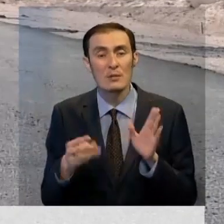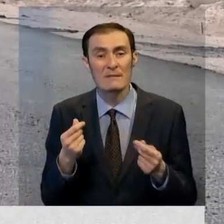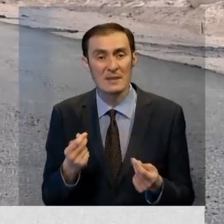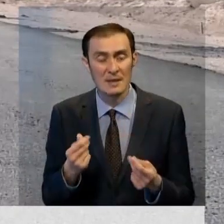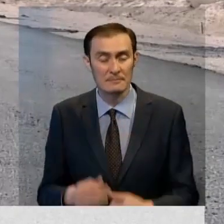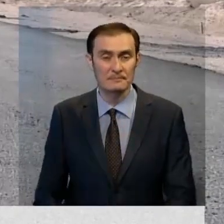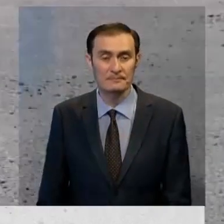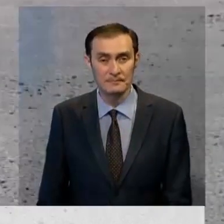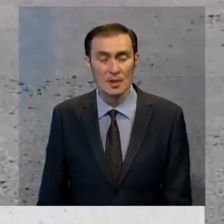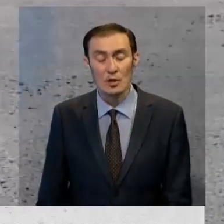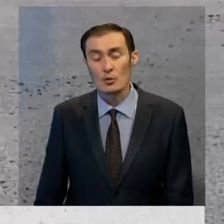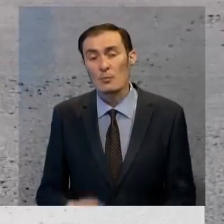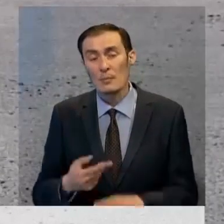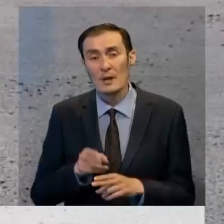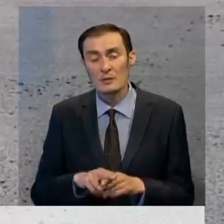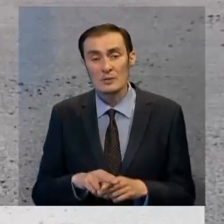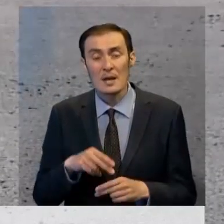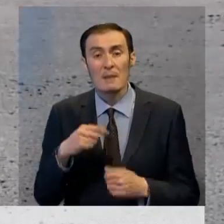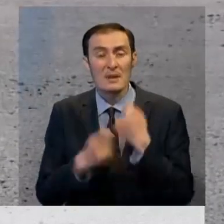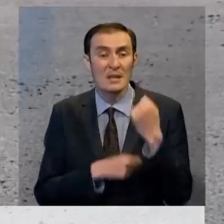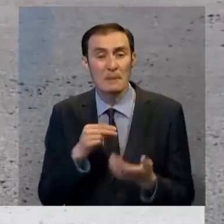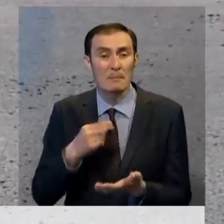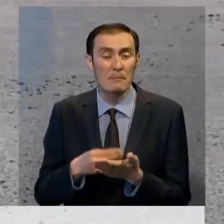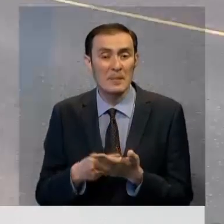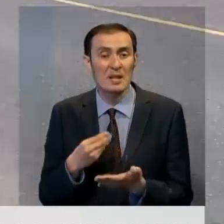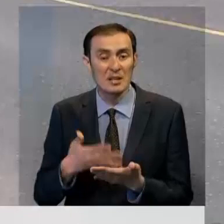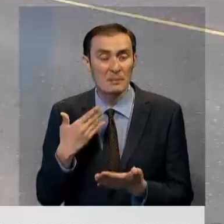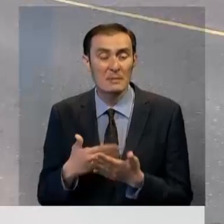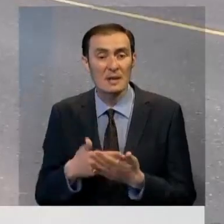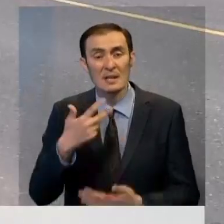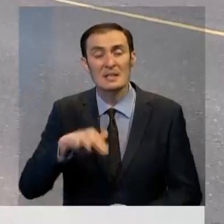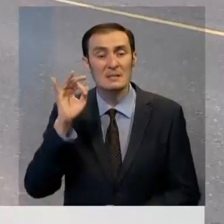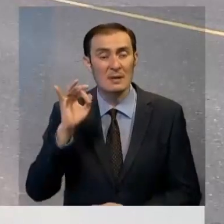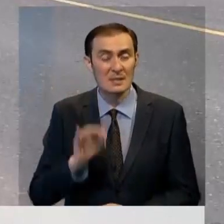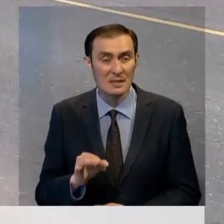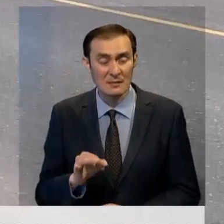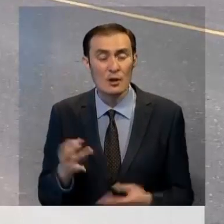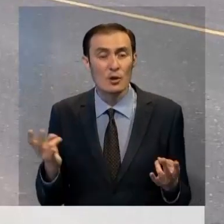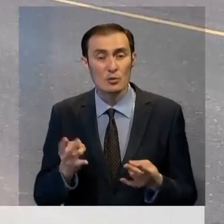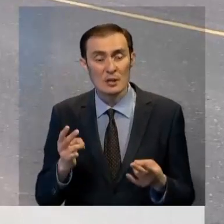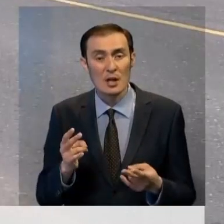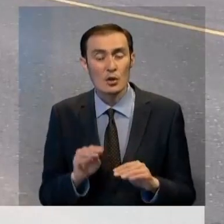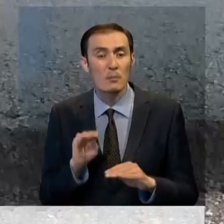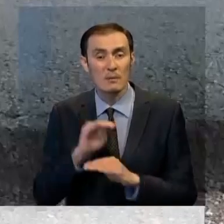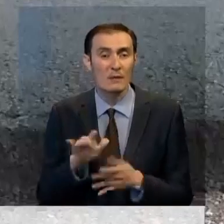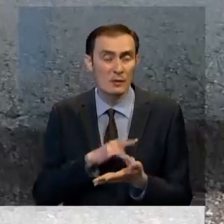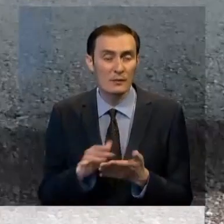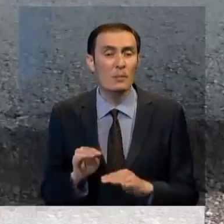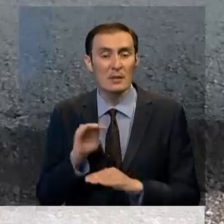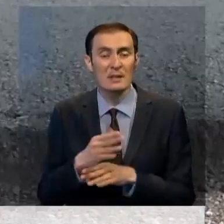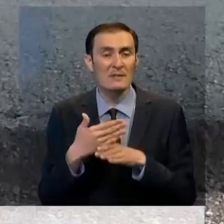тенге. Но из-за подорожания материалов в прошлом году стоимость выросла примерно на 30%. Нужна корректировка проекта и